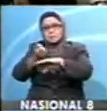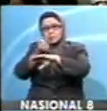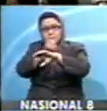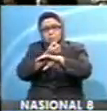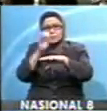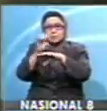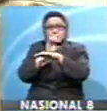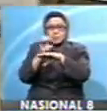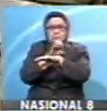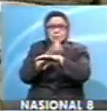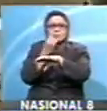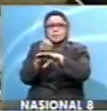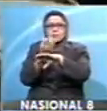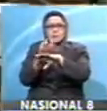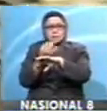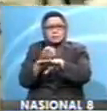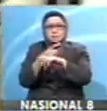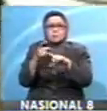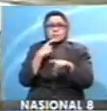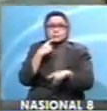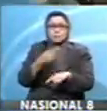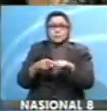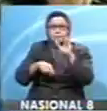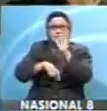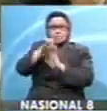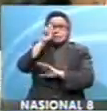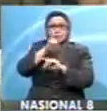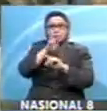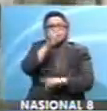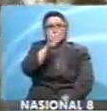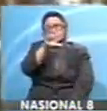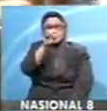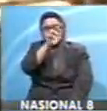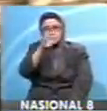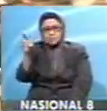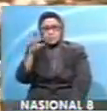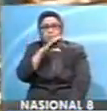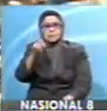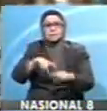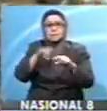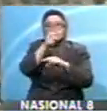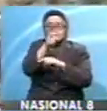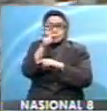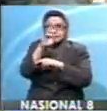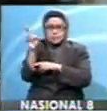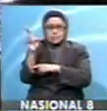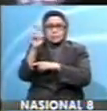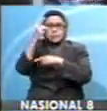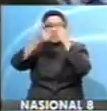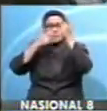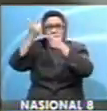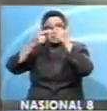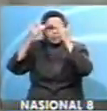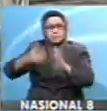emas berlian dijangkakan lebih 250 Rib hingga 400 r000 pengunjung ke pasar ini